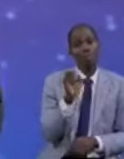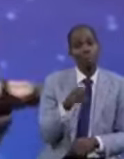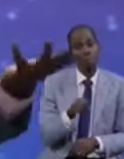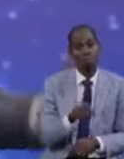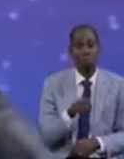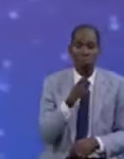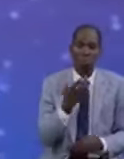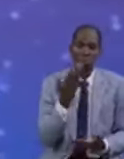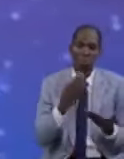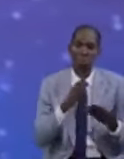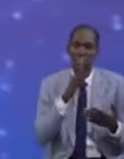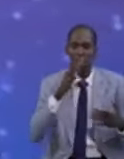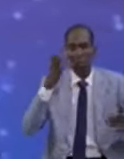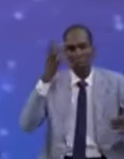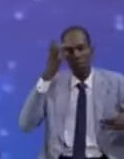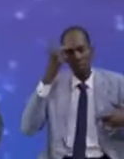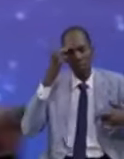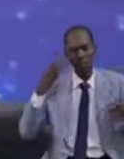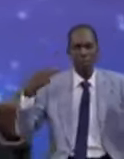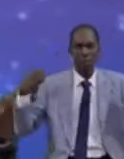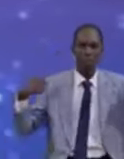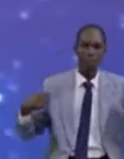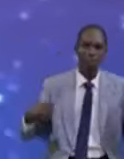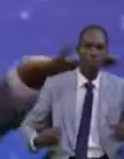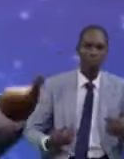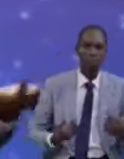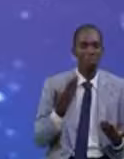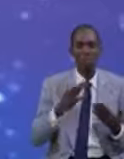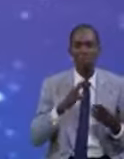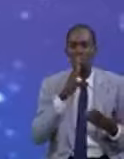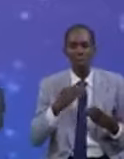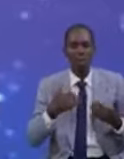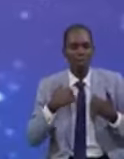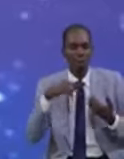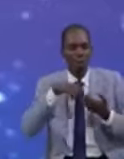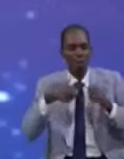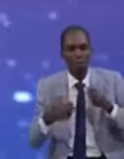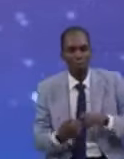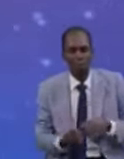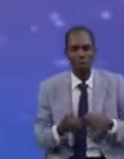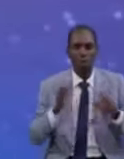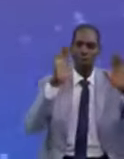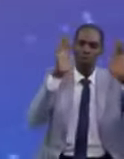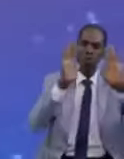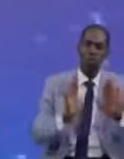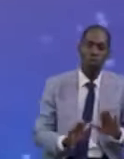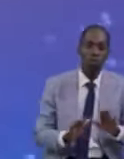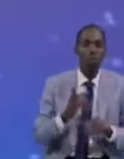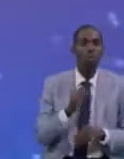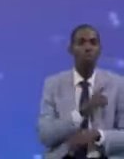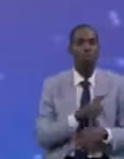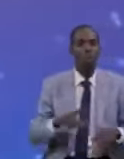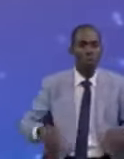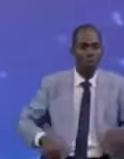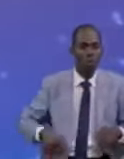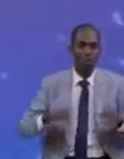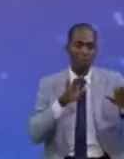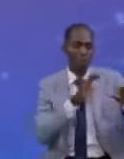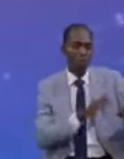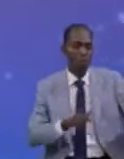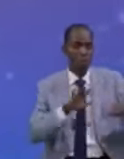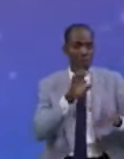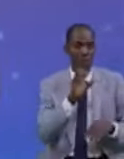tu es affligé si tu es traumatisé si tu es troubl troublé la miséricorde les